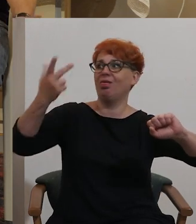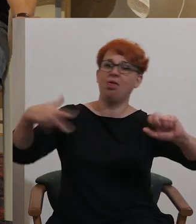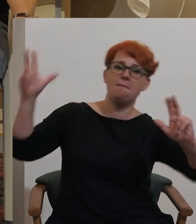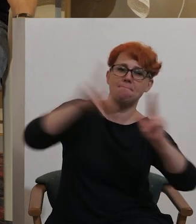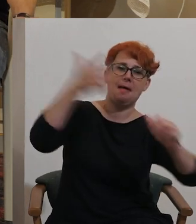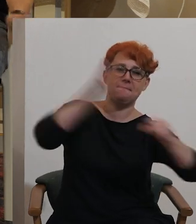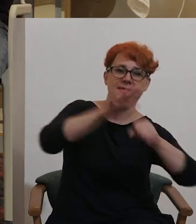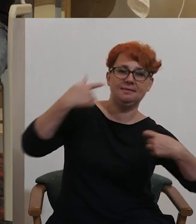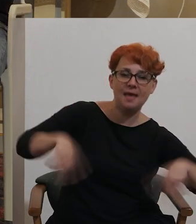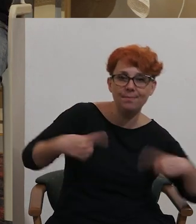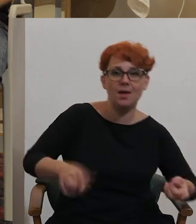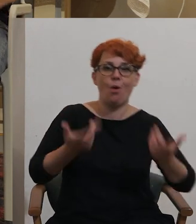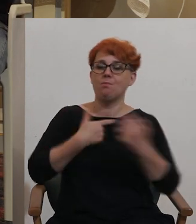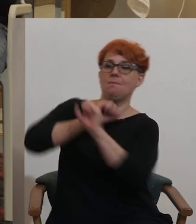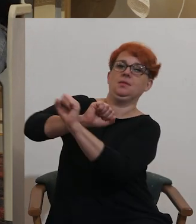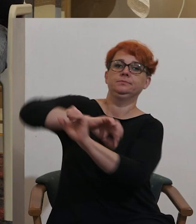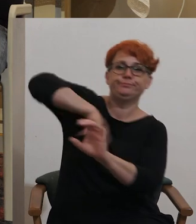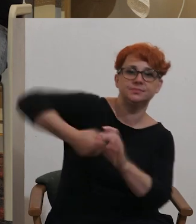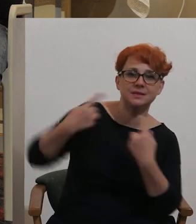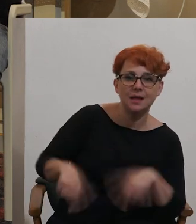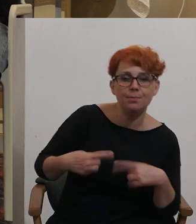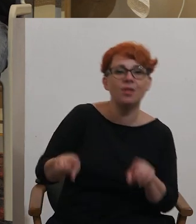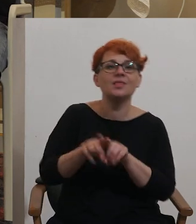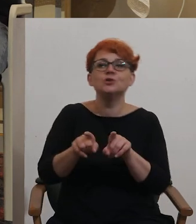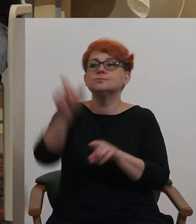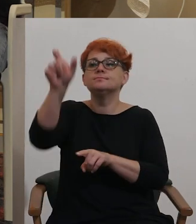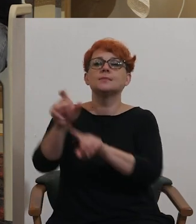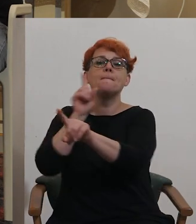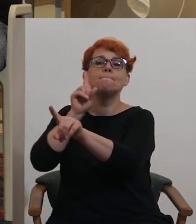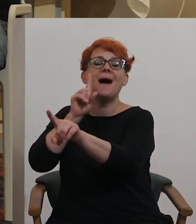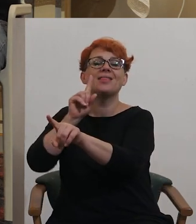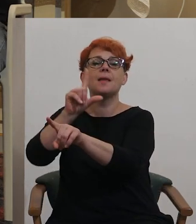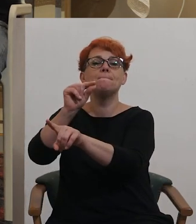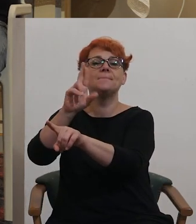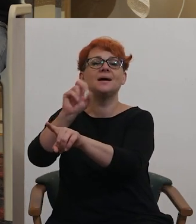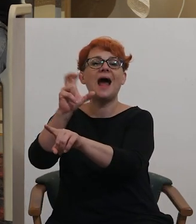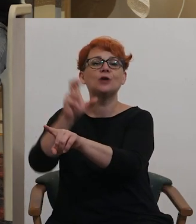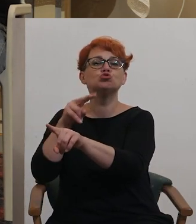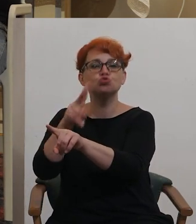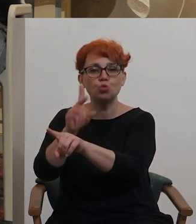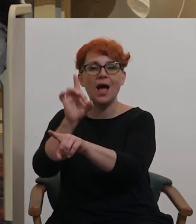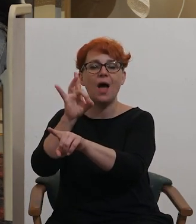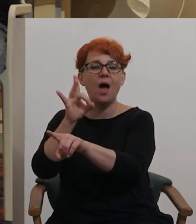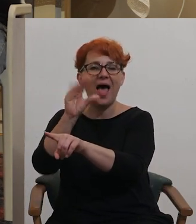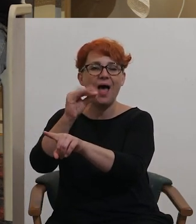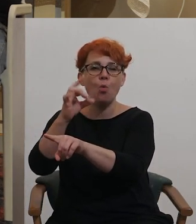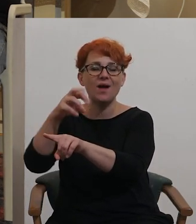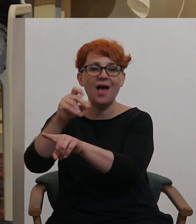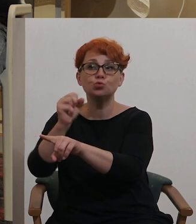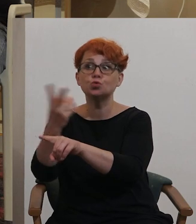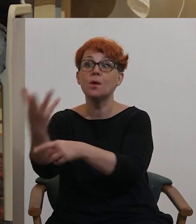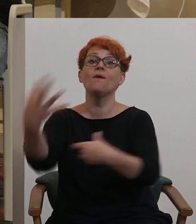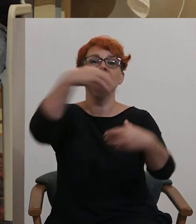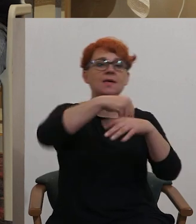przed rabunkiem. No przecież historia pana Eugeniusza Praczuka, który brał udział w bitwie pod